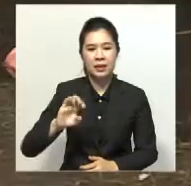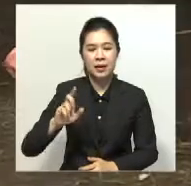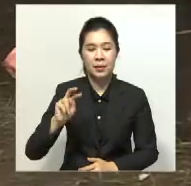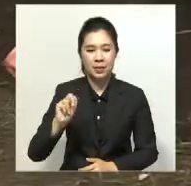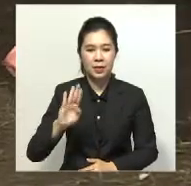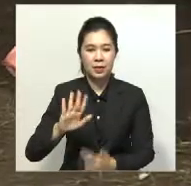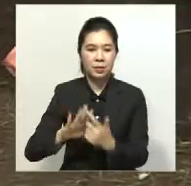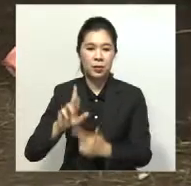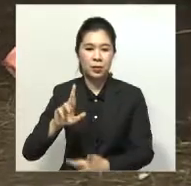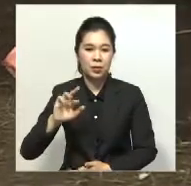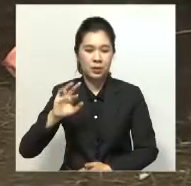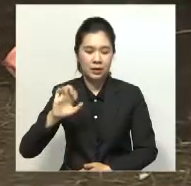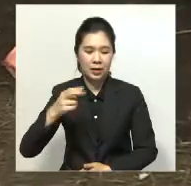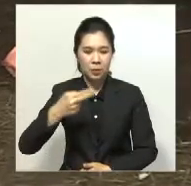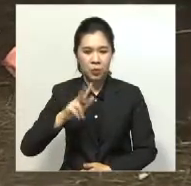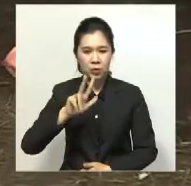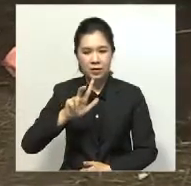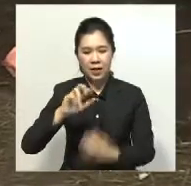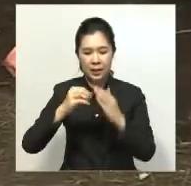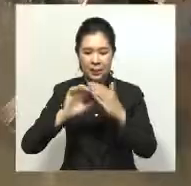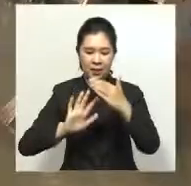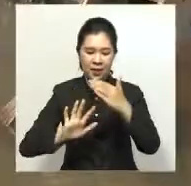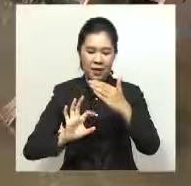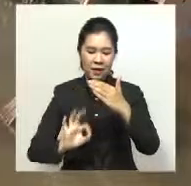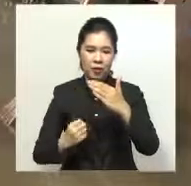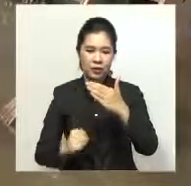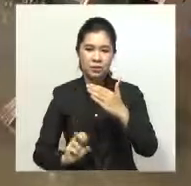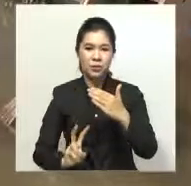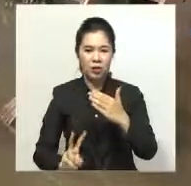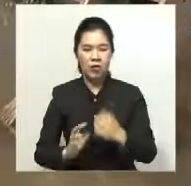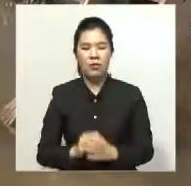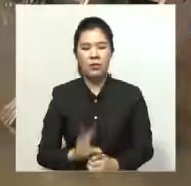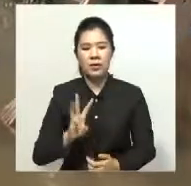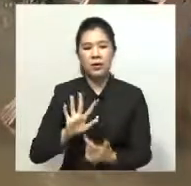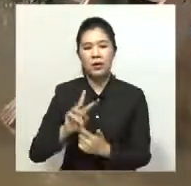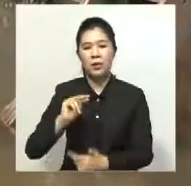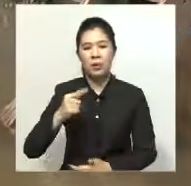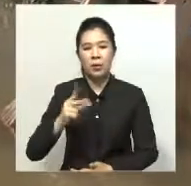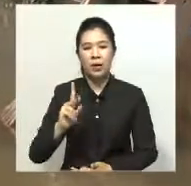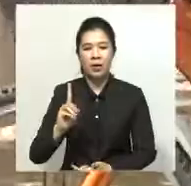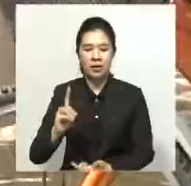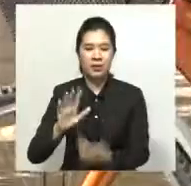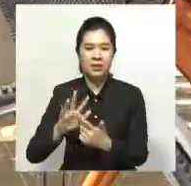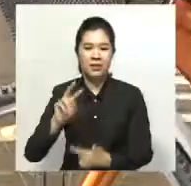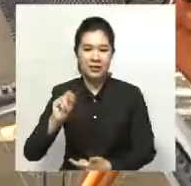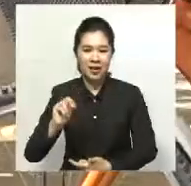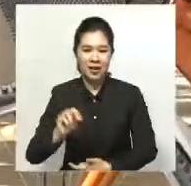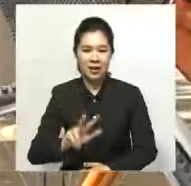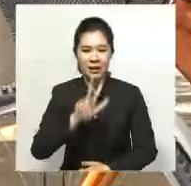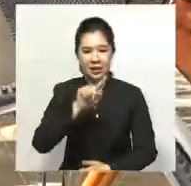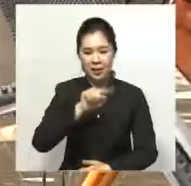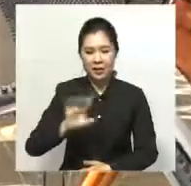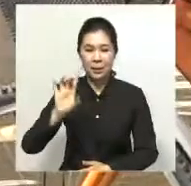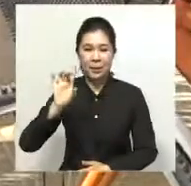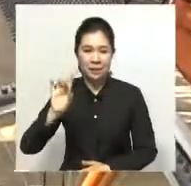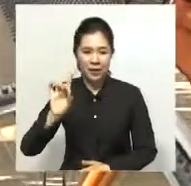มู่3หมู่5 9และ12ตำบลวังดานได้รับผลกระทบที่หมู่3ถึงหมู่8